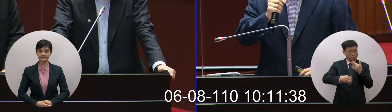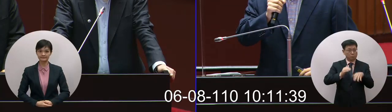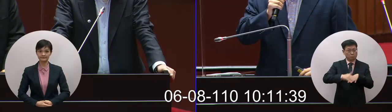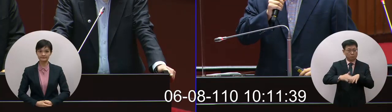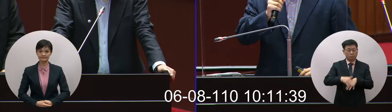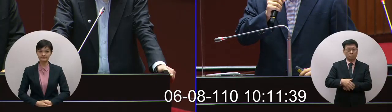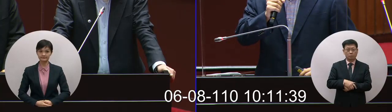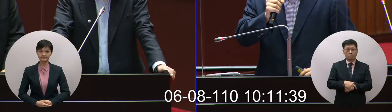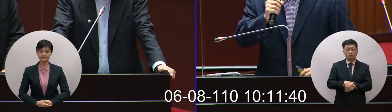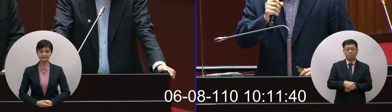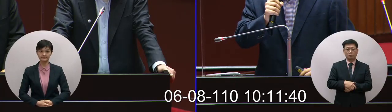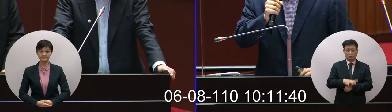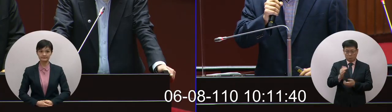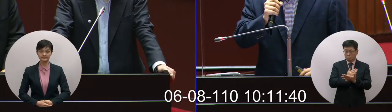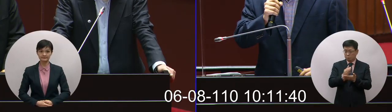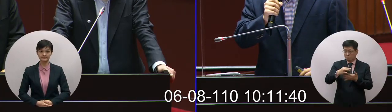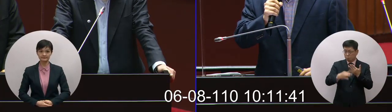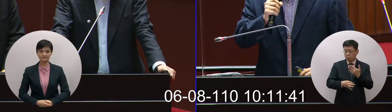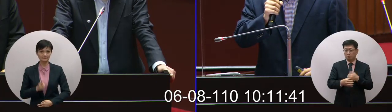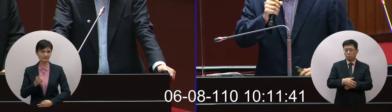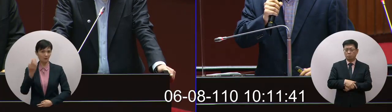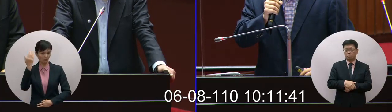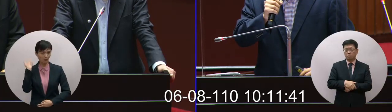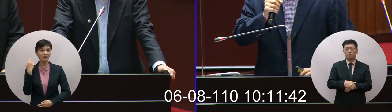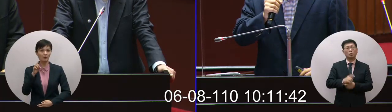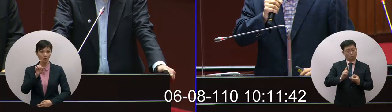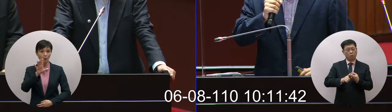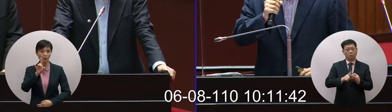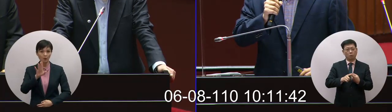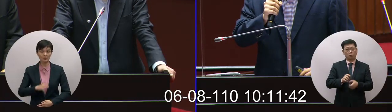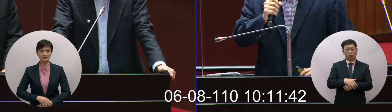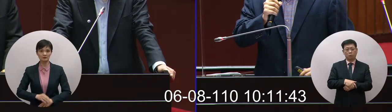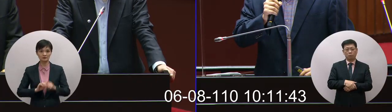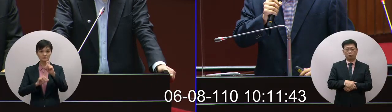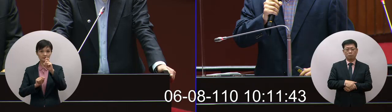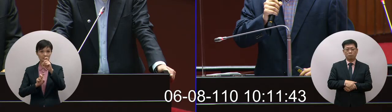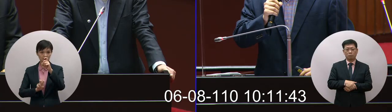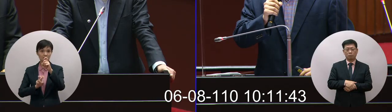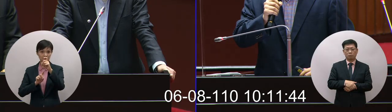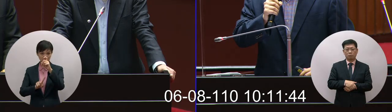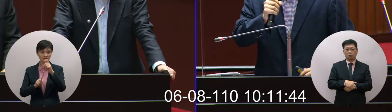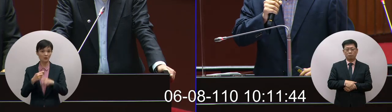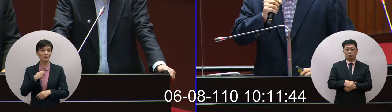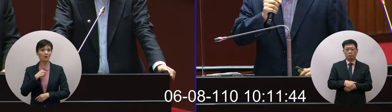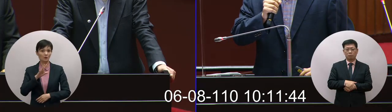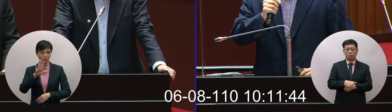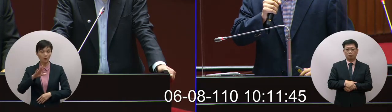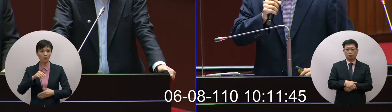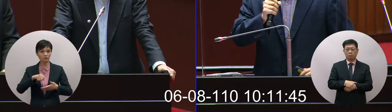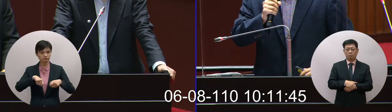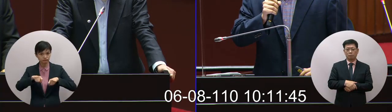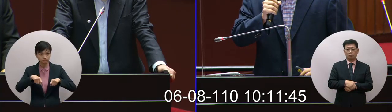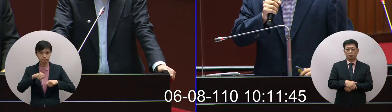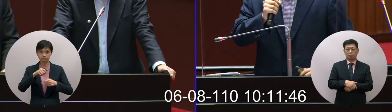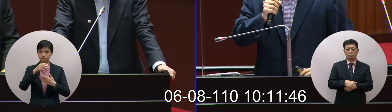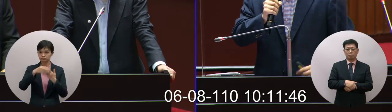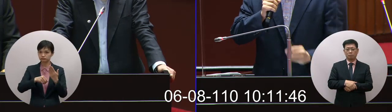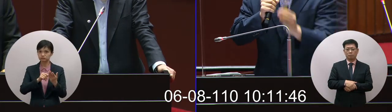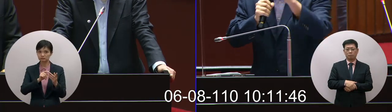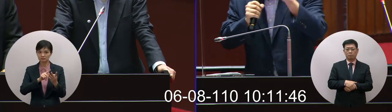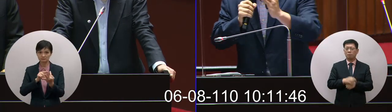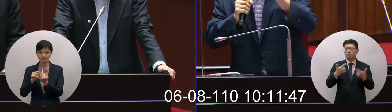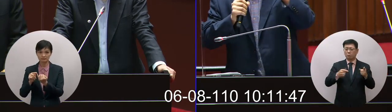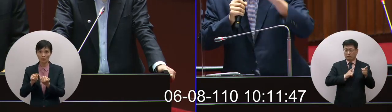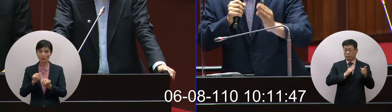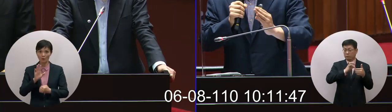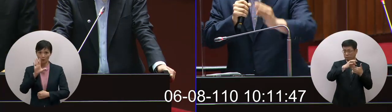嘛？ 我们 有一个审查标准嘛？ 哦，那早就有了， 对啊， 10月21号我们就把这个就已经那个核签， 没有，